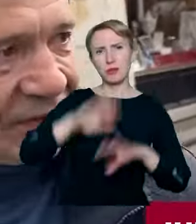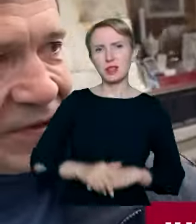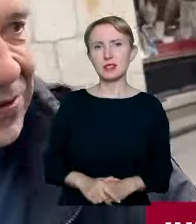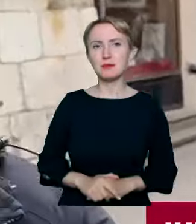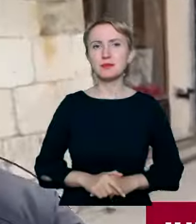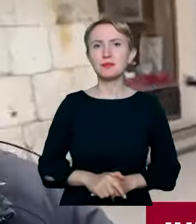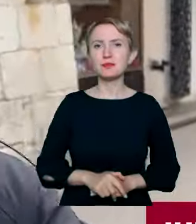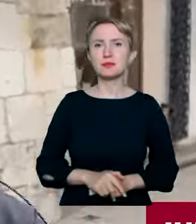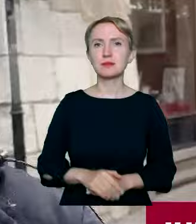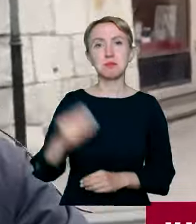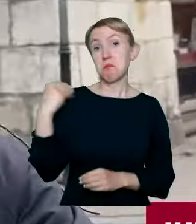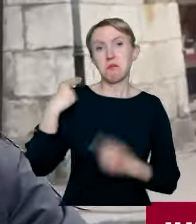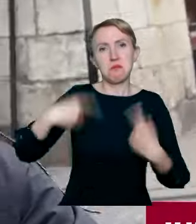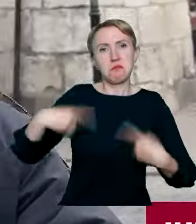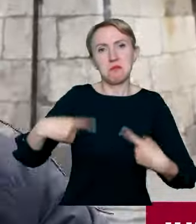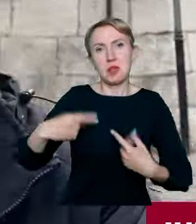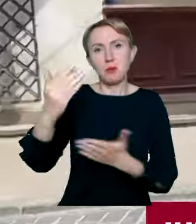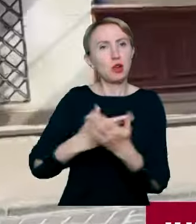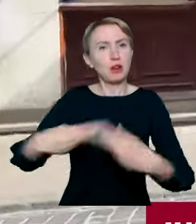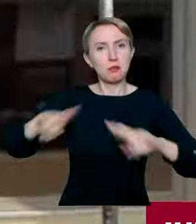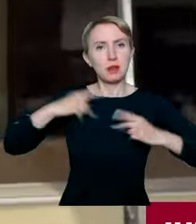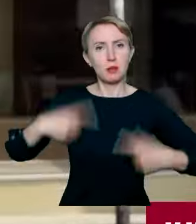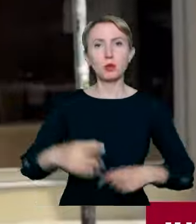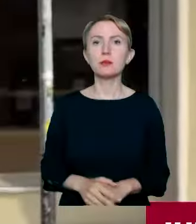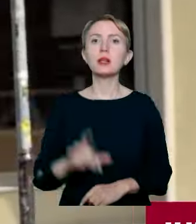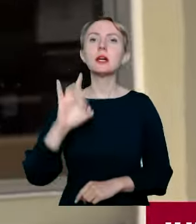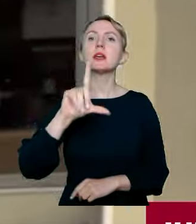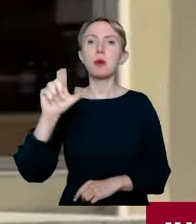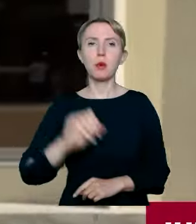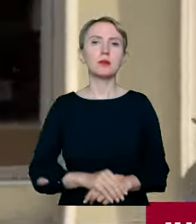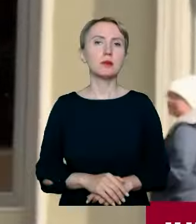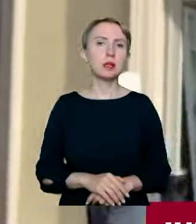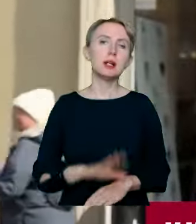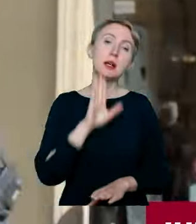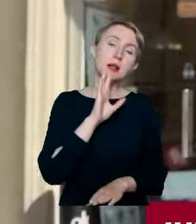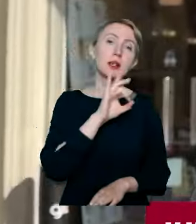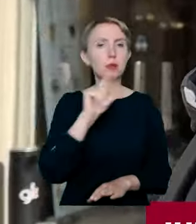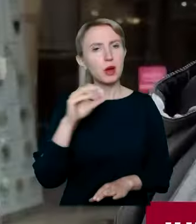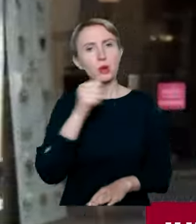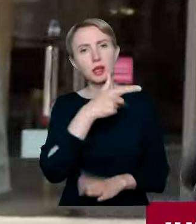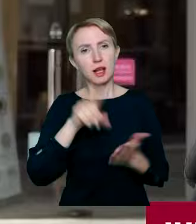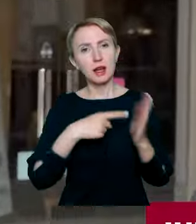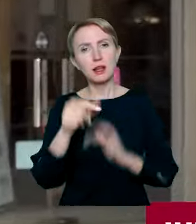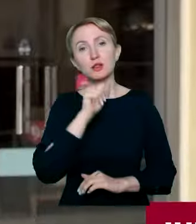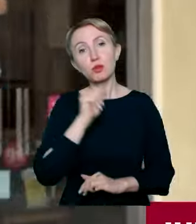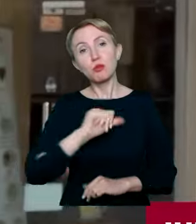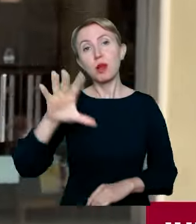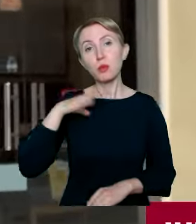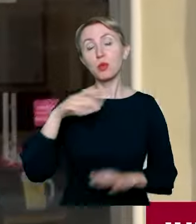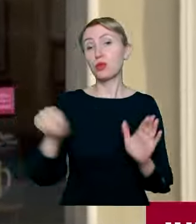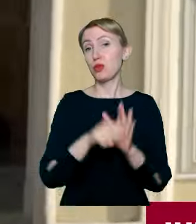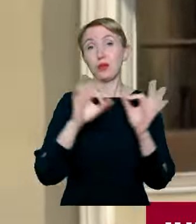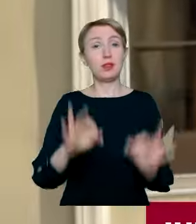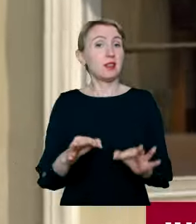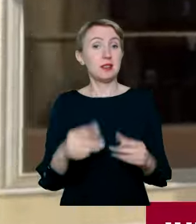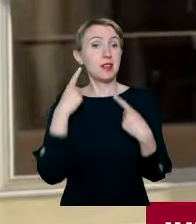Nie odzywali się do mnie, nie przekazali mi swojego programu wyborczego. Gibała. Znaczy Gibała już startował parę razy. Jak do tej pory nie słychać